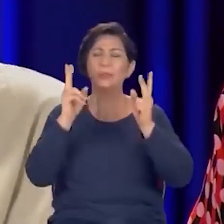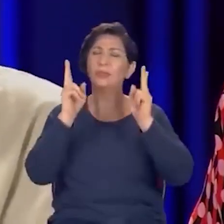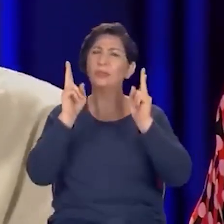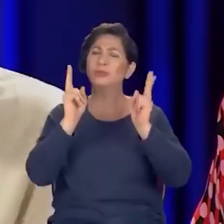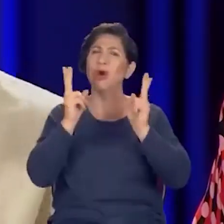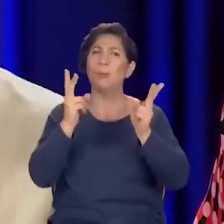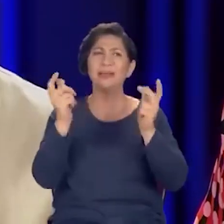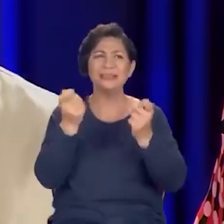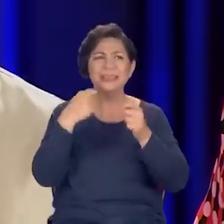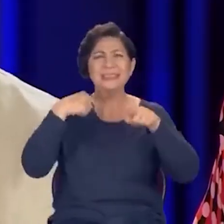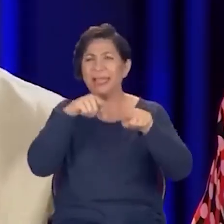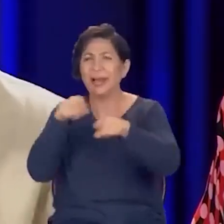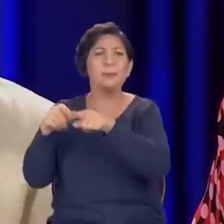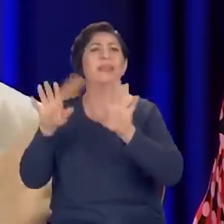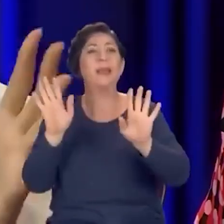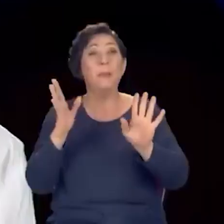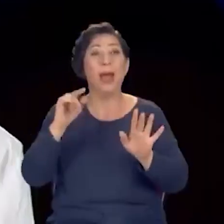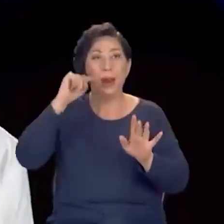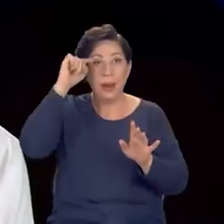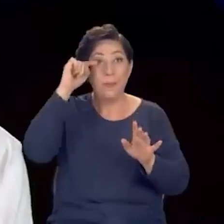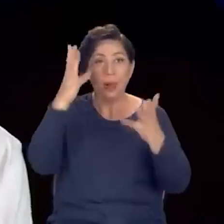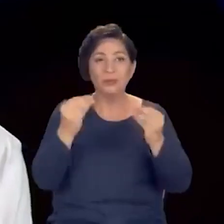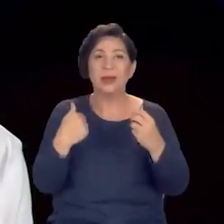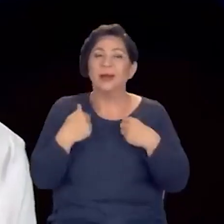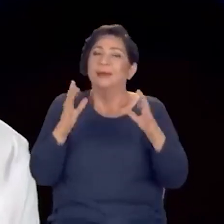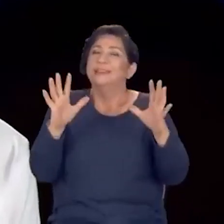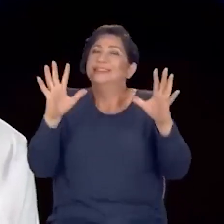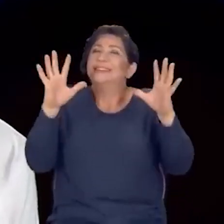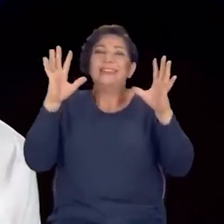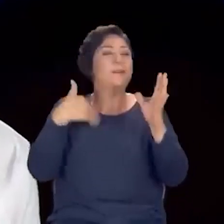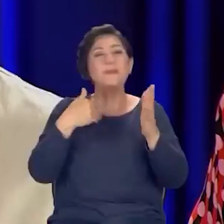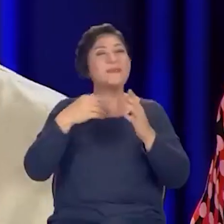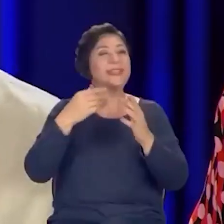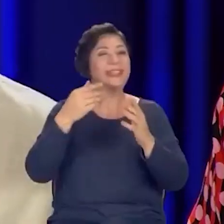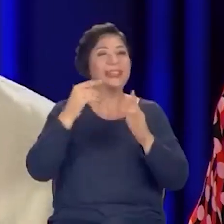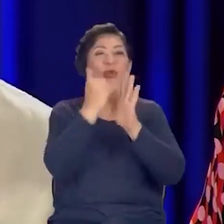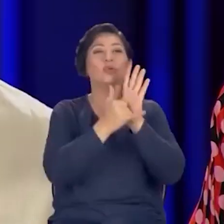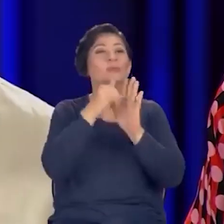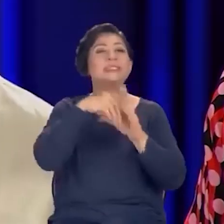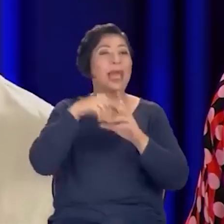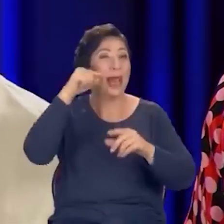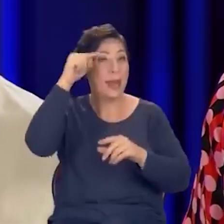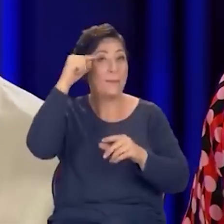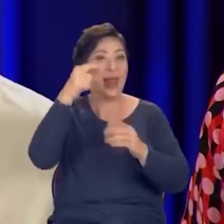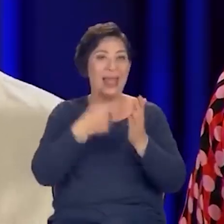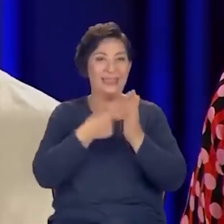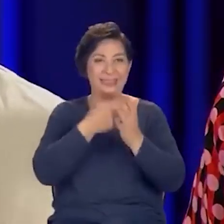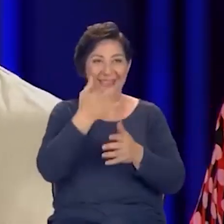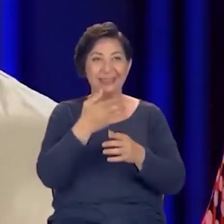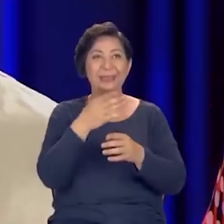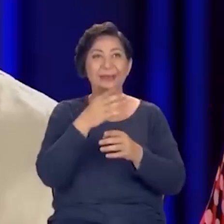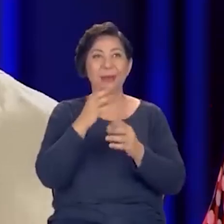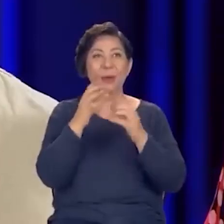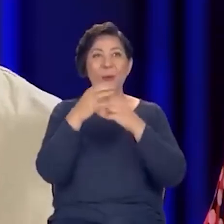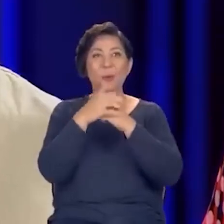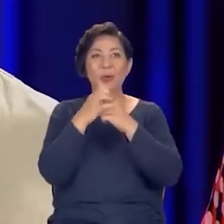challenge'ları takip eden veya hepsini uygulayan biri değilim ama işte rimel olunca, benim de kanalımın adı bu olunca onu bir deneyeyim dedim. Evet. Otomatik portakala